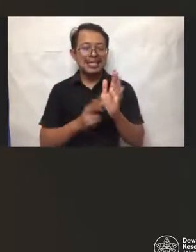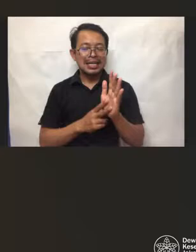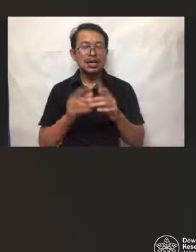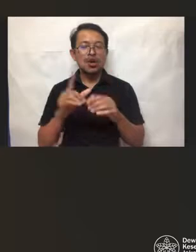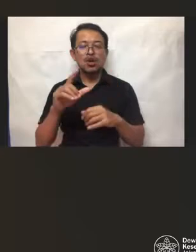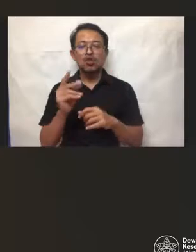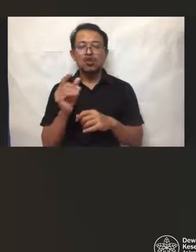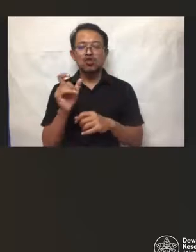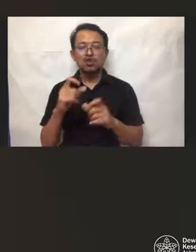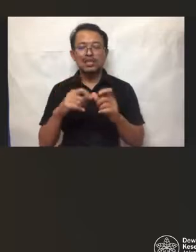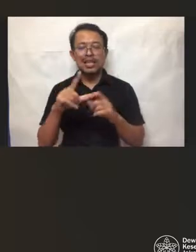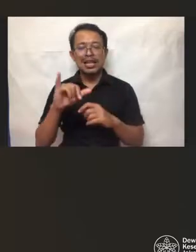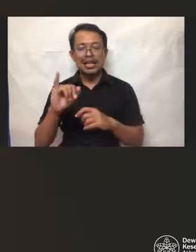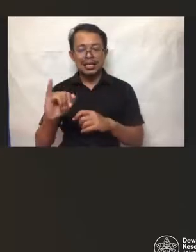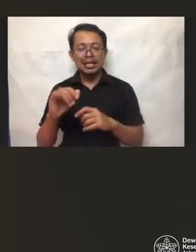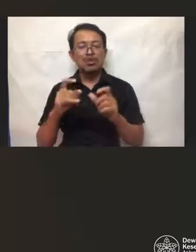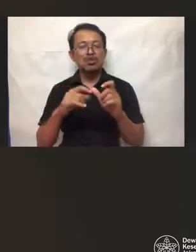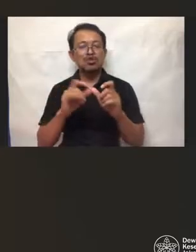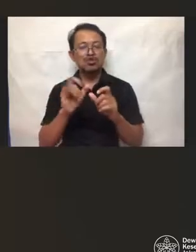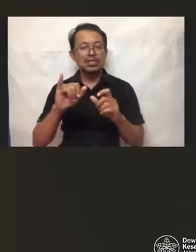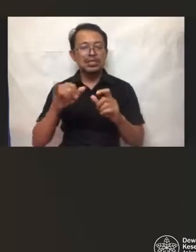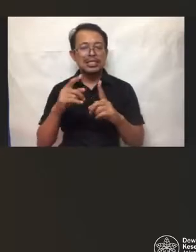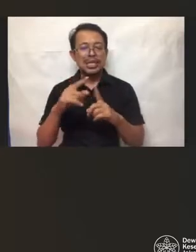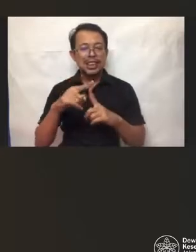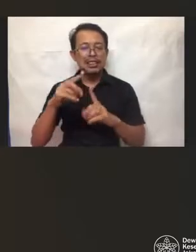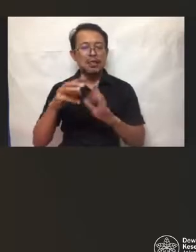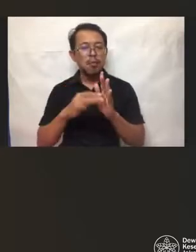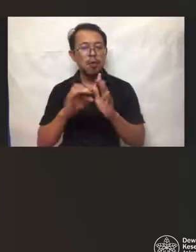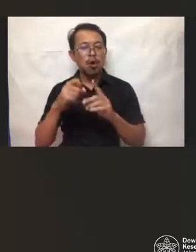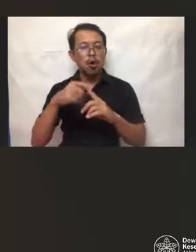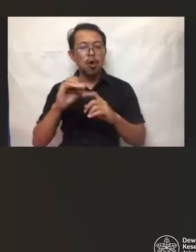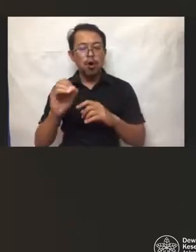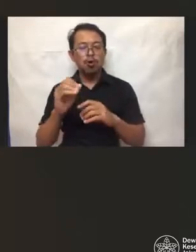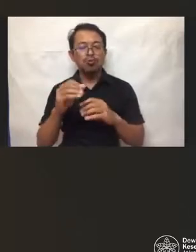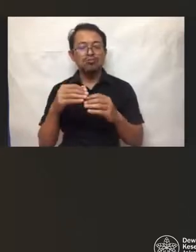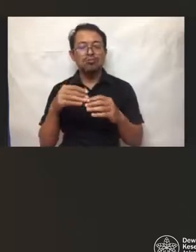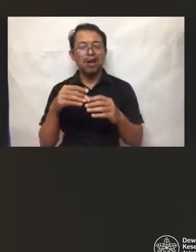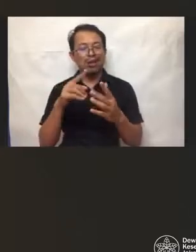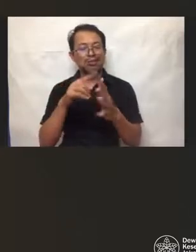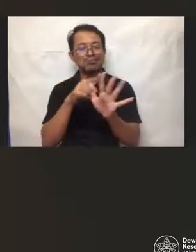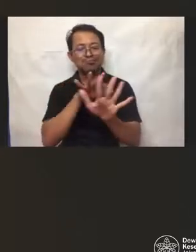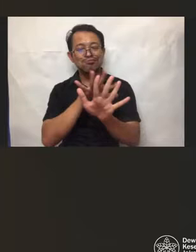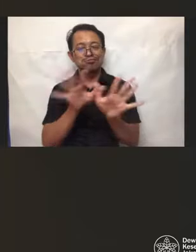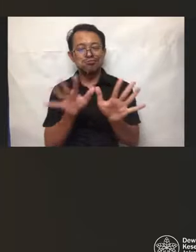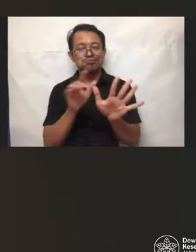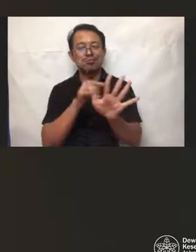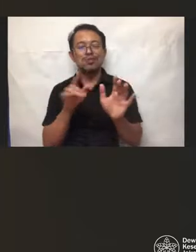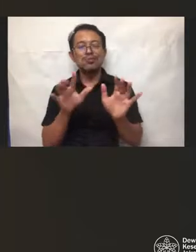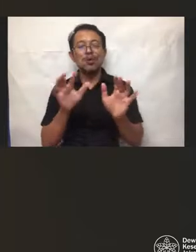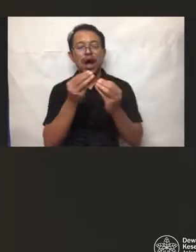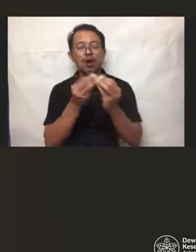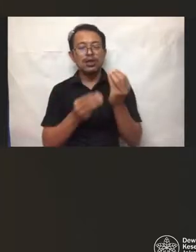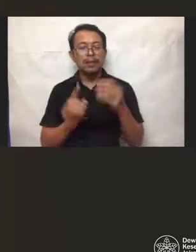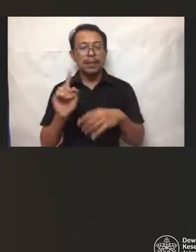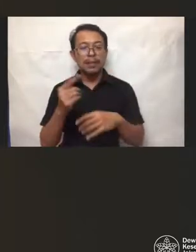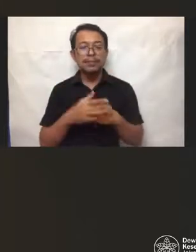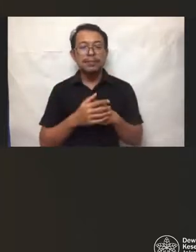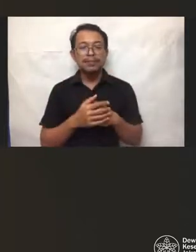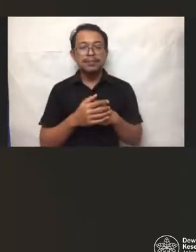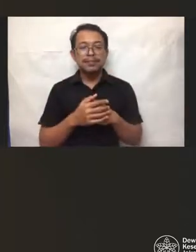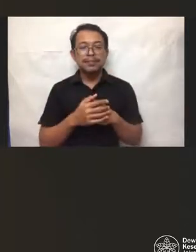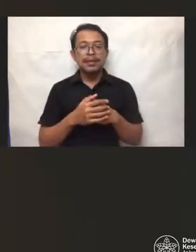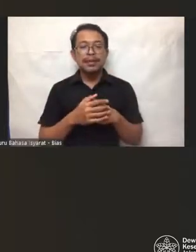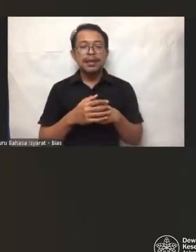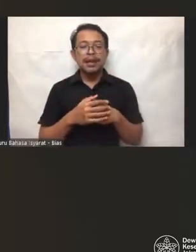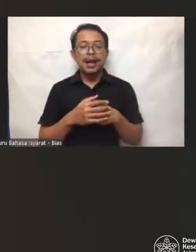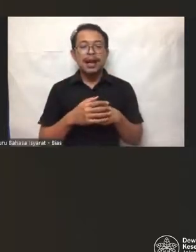Rusli Sujatmoko adalah 10 anggota pertamanya. Akademi Jakarta memilih sendiri pengganti bila salah seorang anggota meninggal